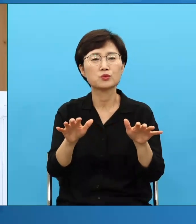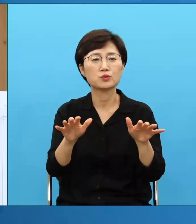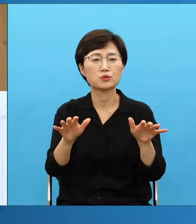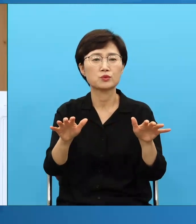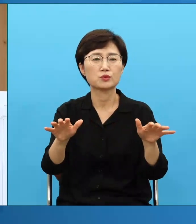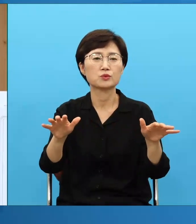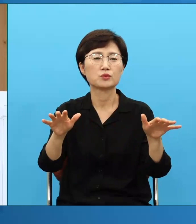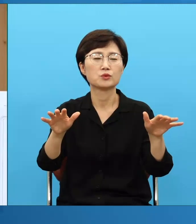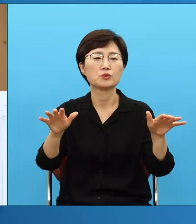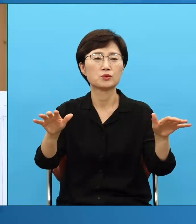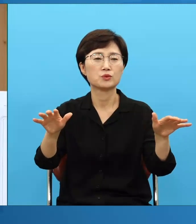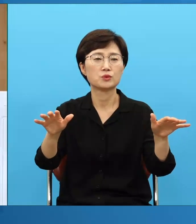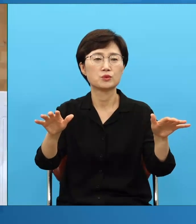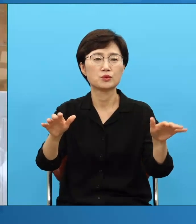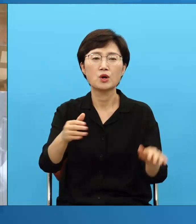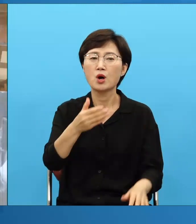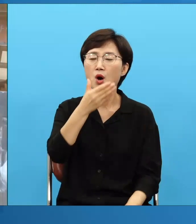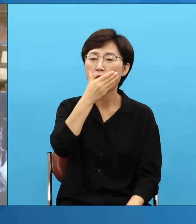울리네